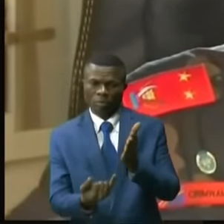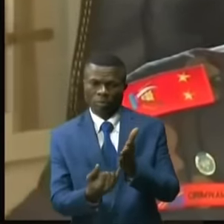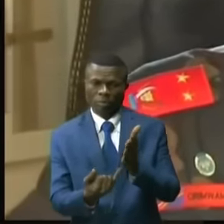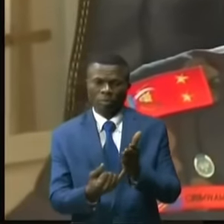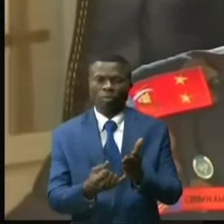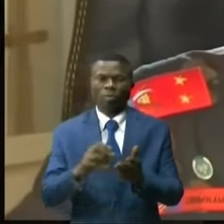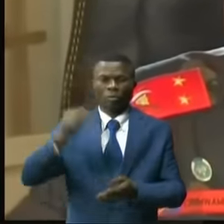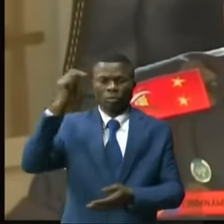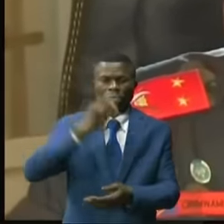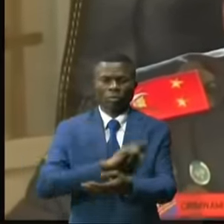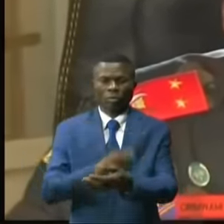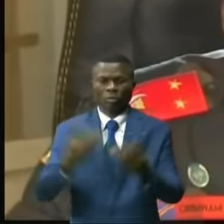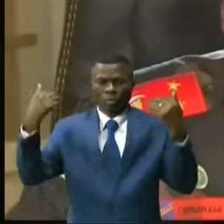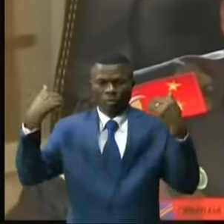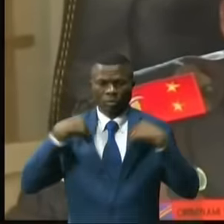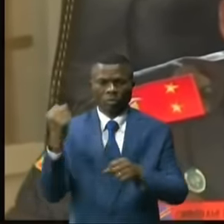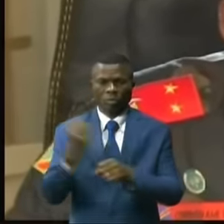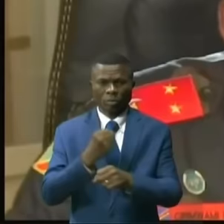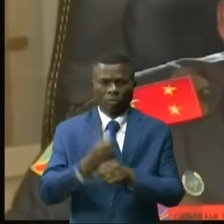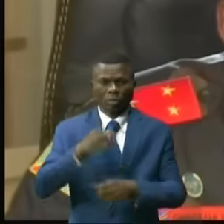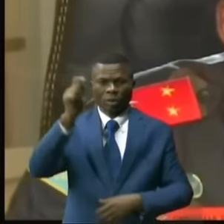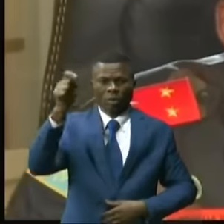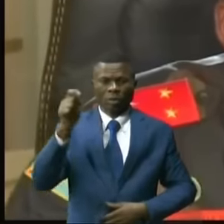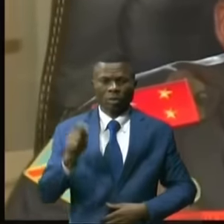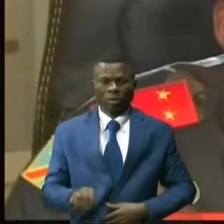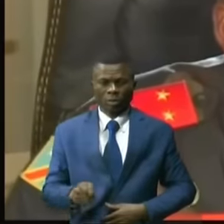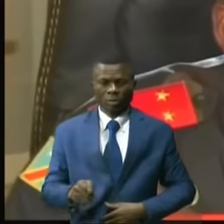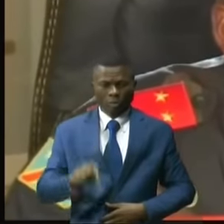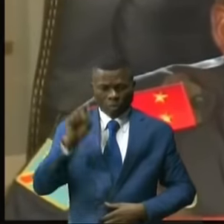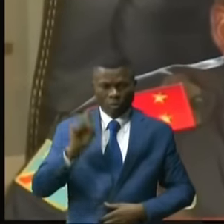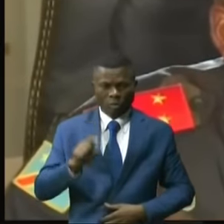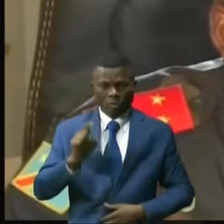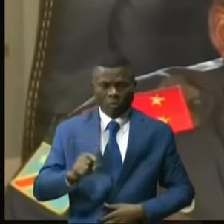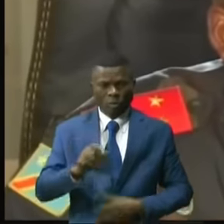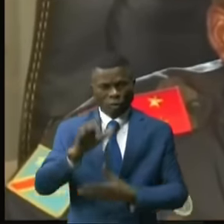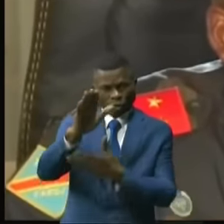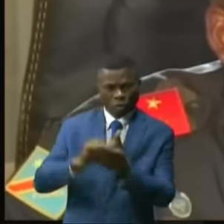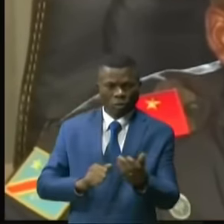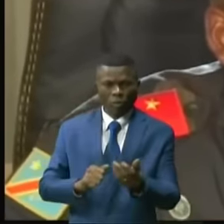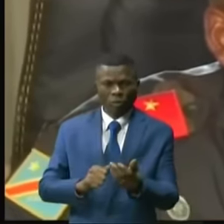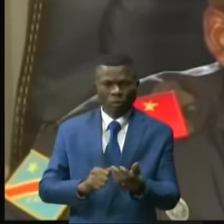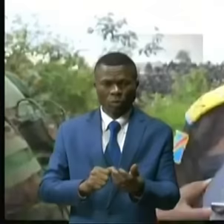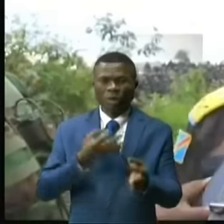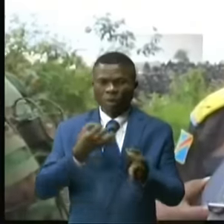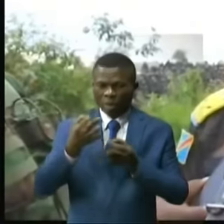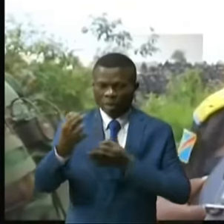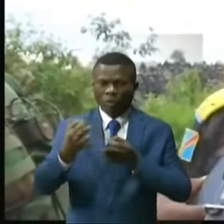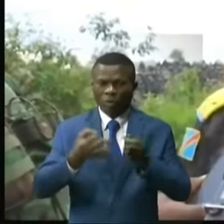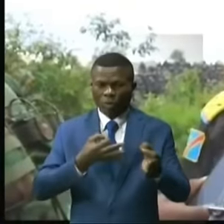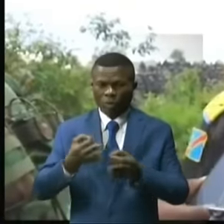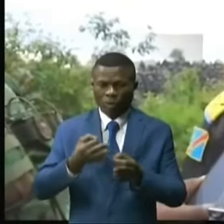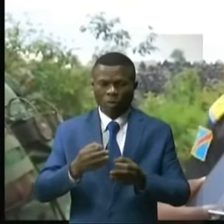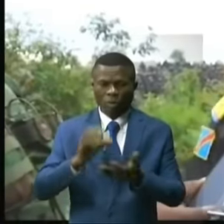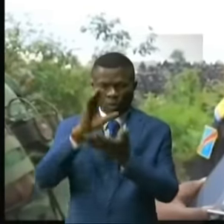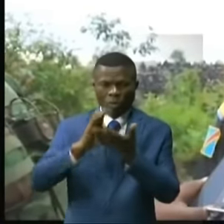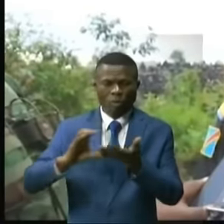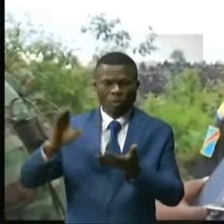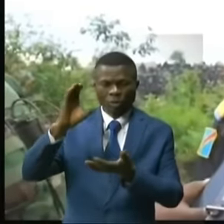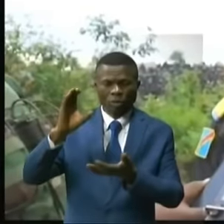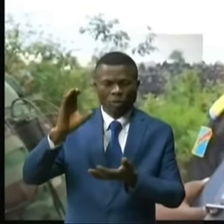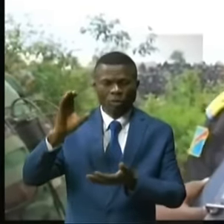kivou et commandant des opérations militaires devra se reférer désormais a expliqué le colonel Nik